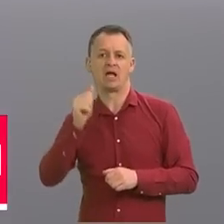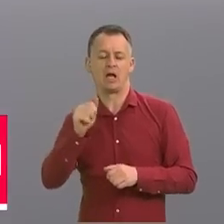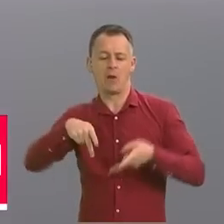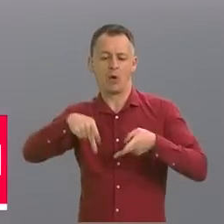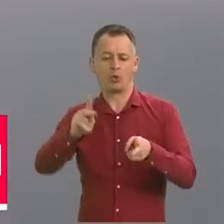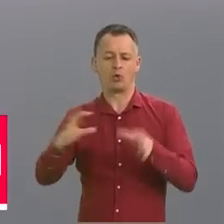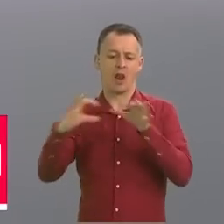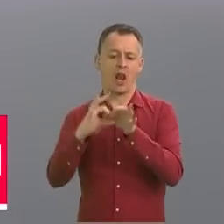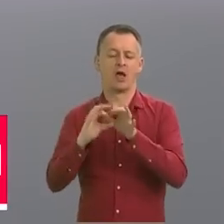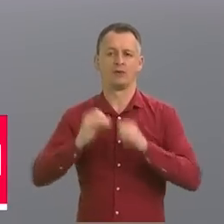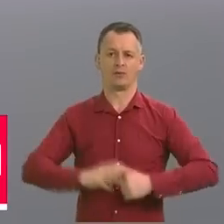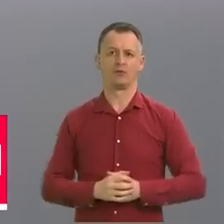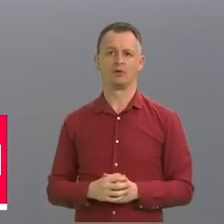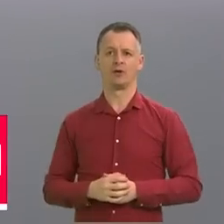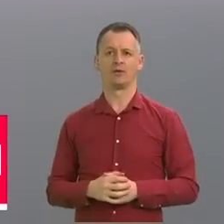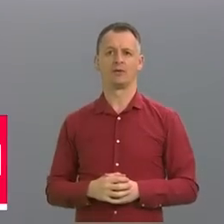Uite.